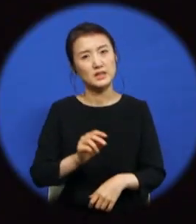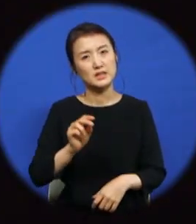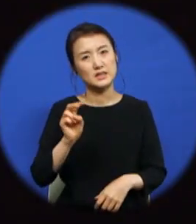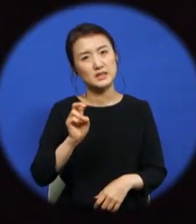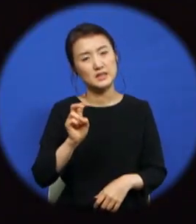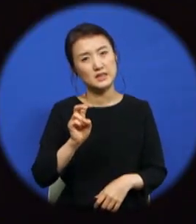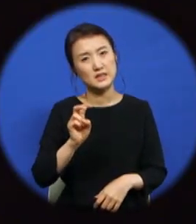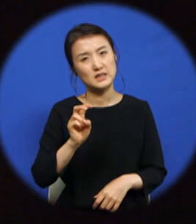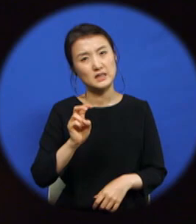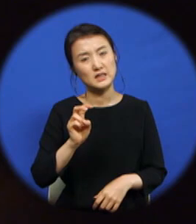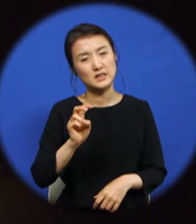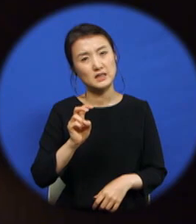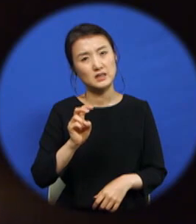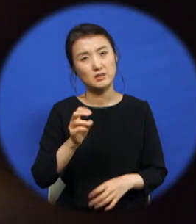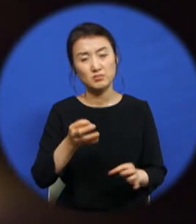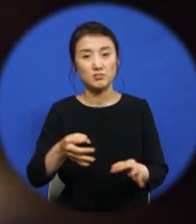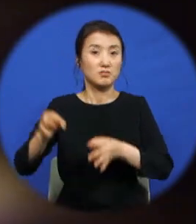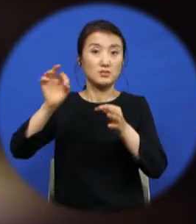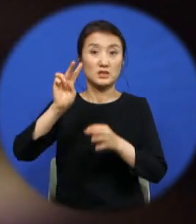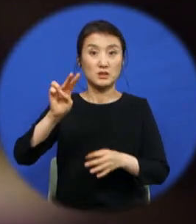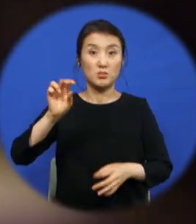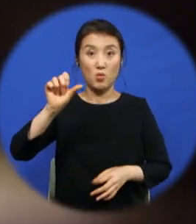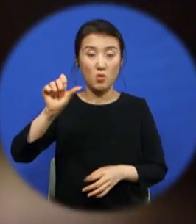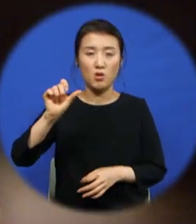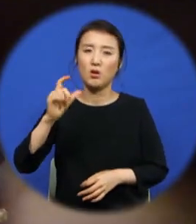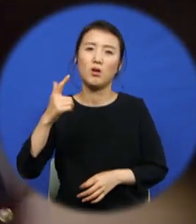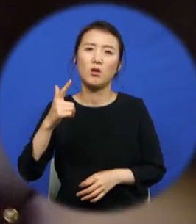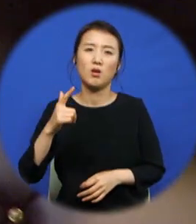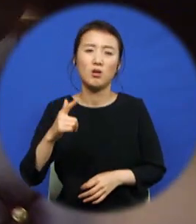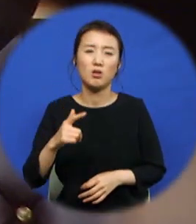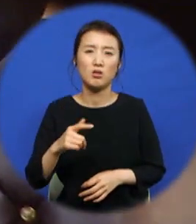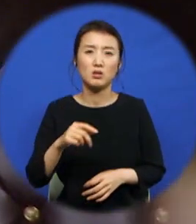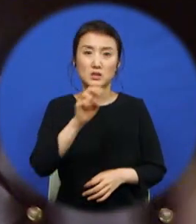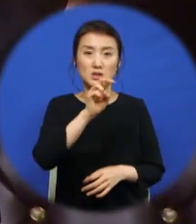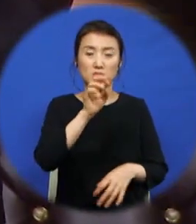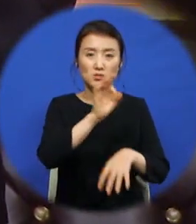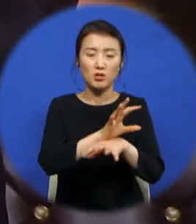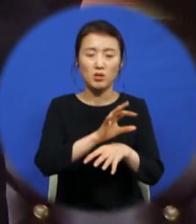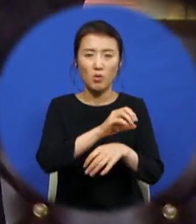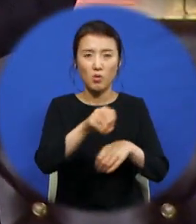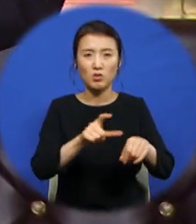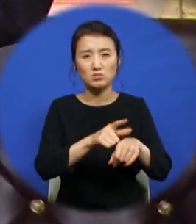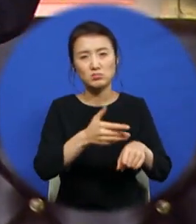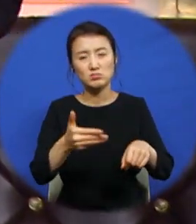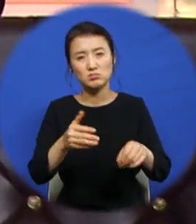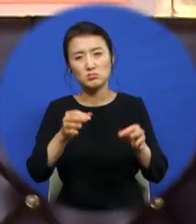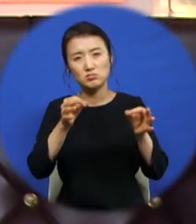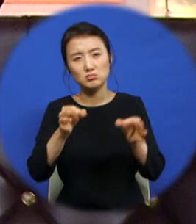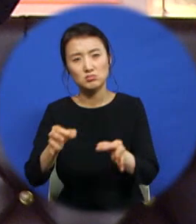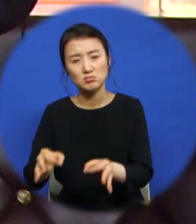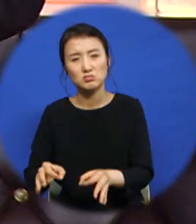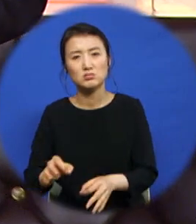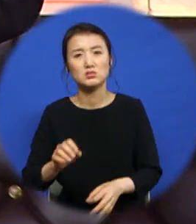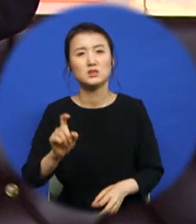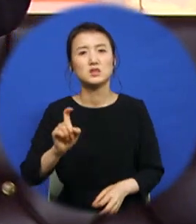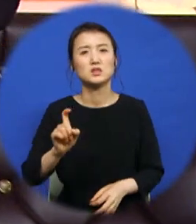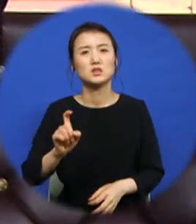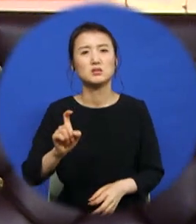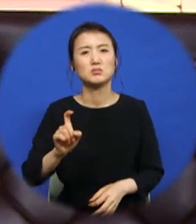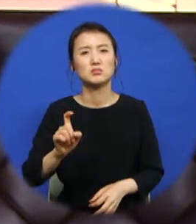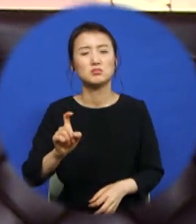거기에 2시 보니 되기는 커녕 시간이 가면서 시 분 이 돼 버린 거예요 그의 평생 핌 만 갔다가